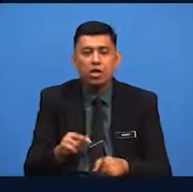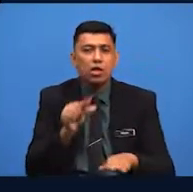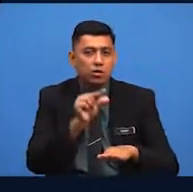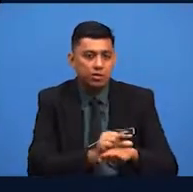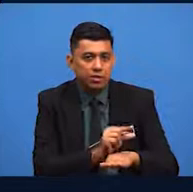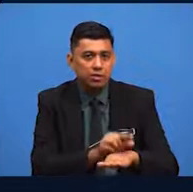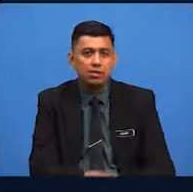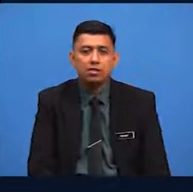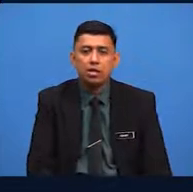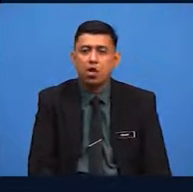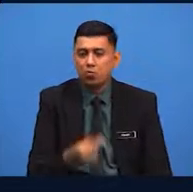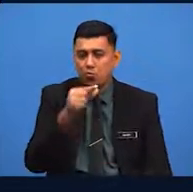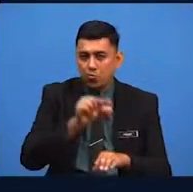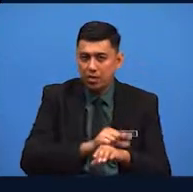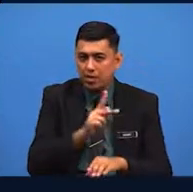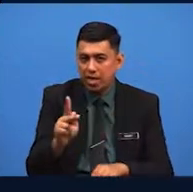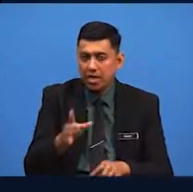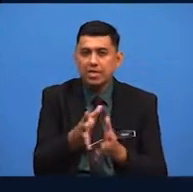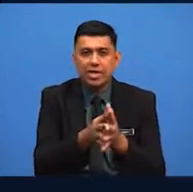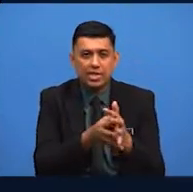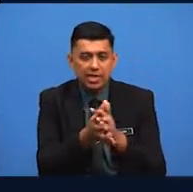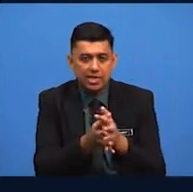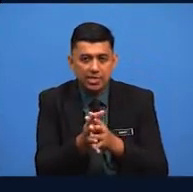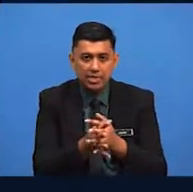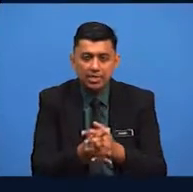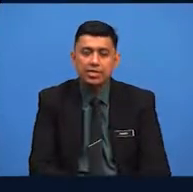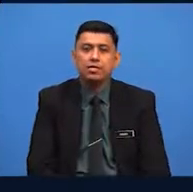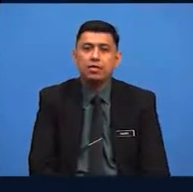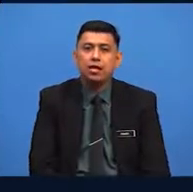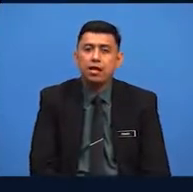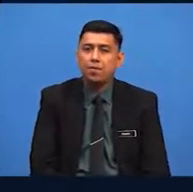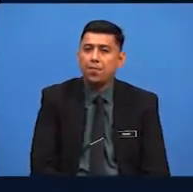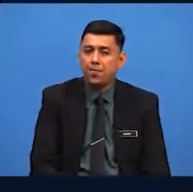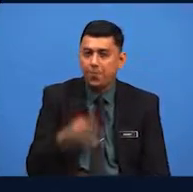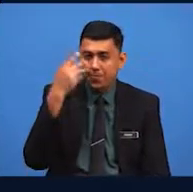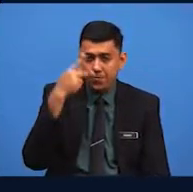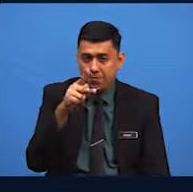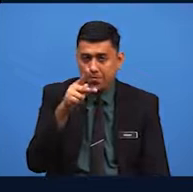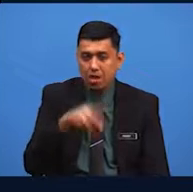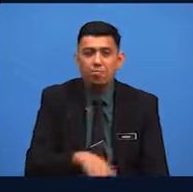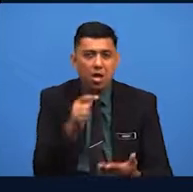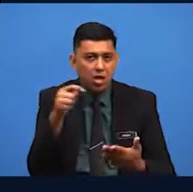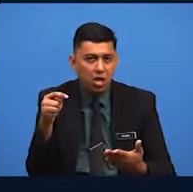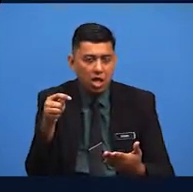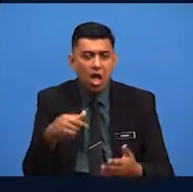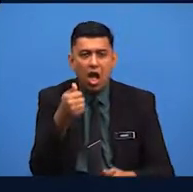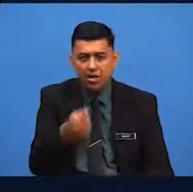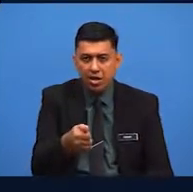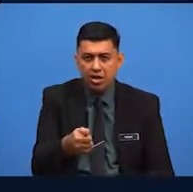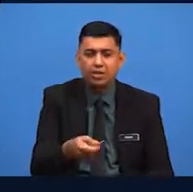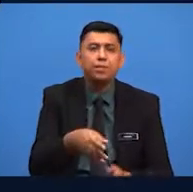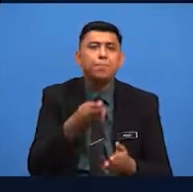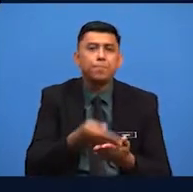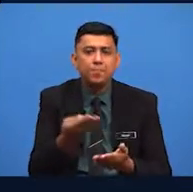Menggunakan pensanitasi tangan. Paparkan anda dibenarkan masuk.